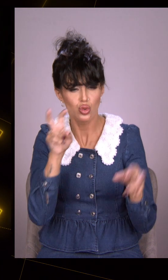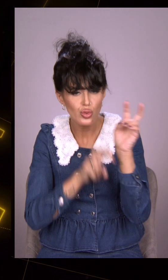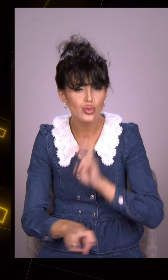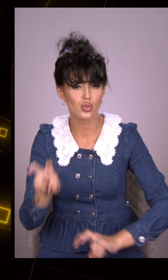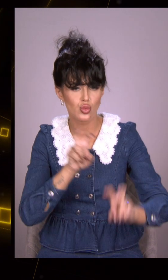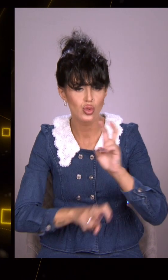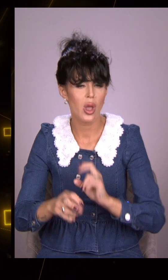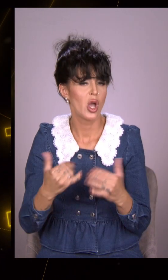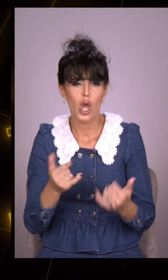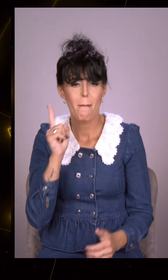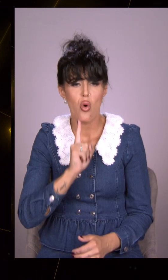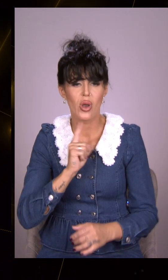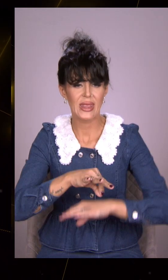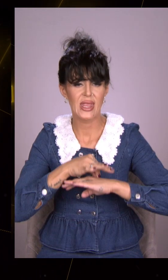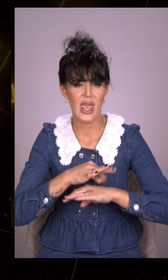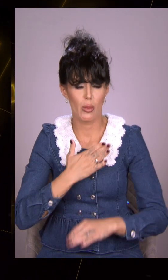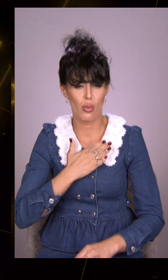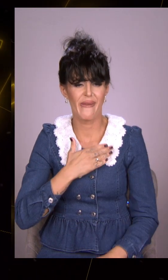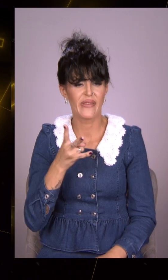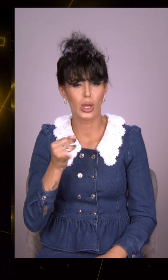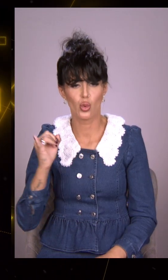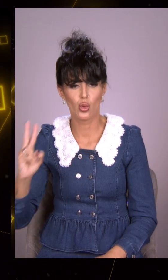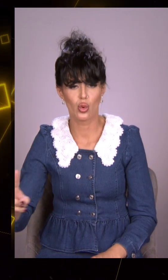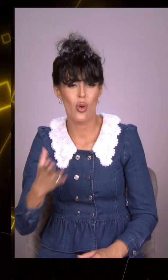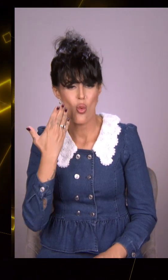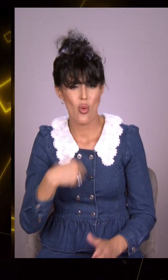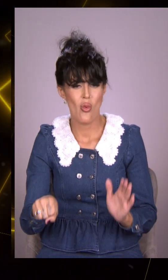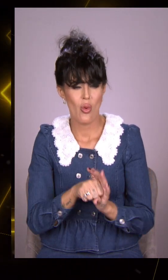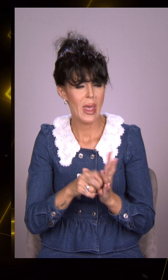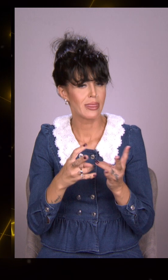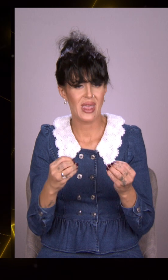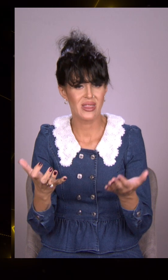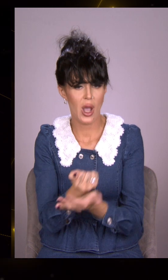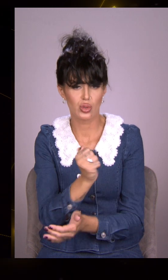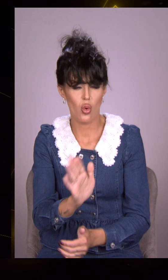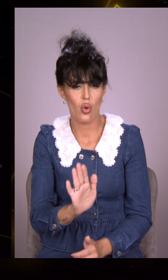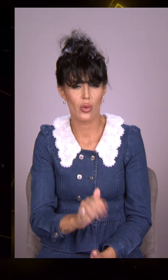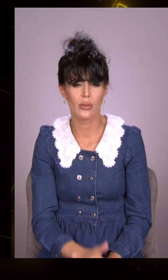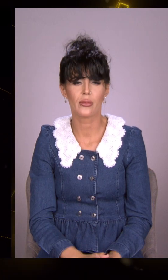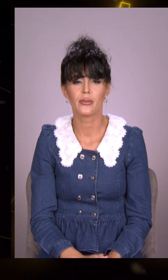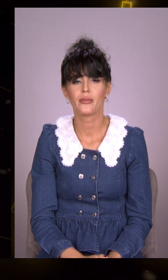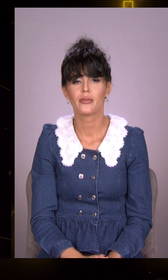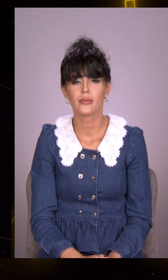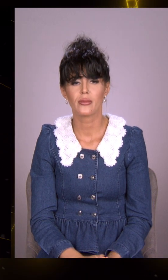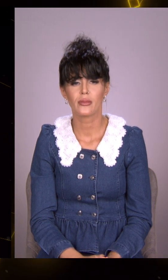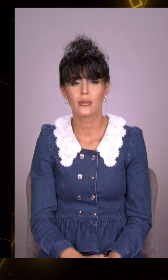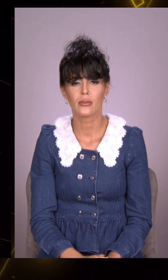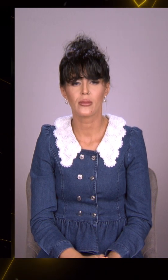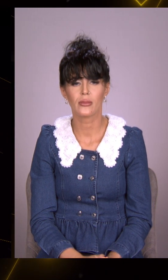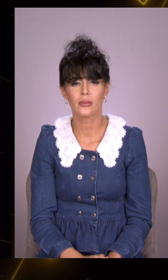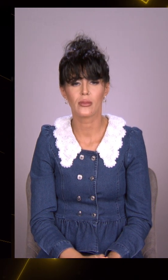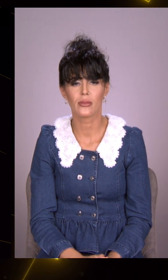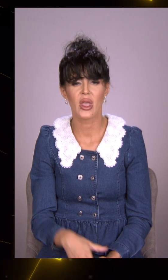це повідомив, я не знаю цього напевно, то все, що всі уламки десь відвезли